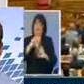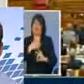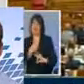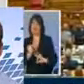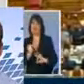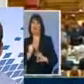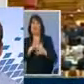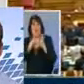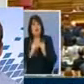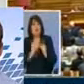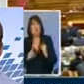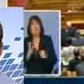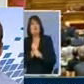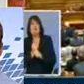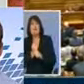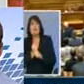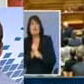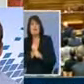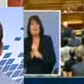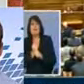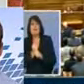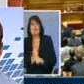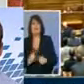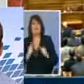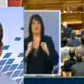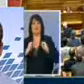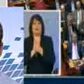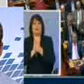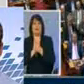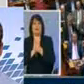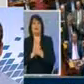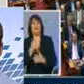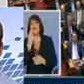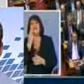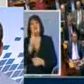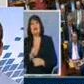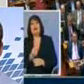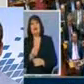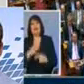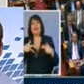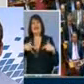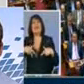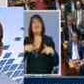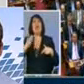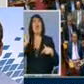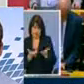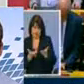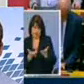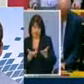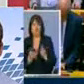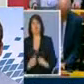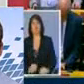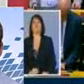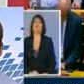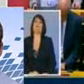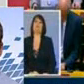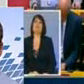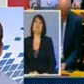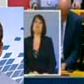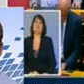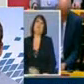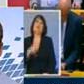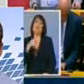διμηνιαίες δόσεις από τους λογαριασμούς της ΔΕΗ και δεν αλλάζουν οι όροι και οι προϋποθέσεις και οι εξαιρέσεις